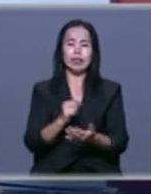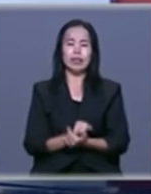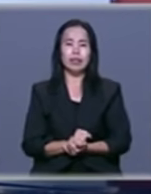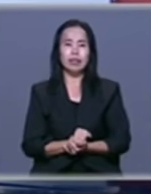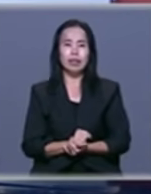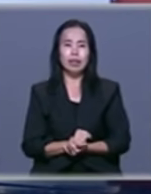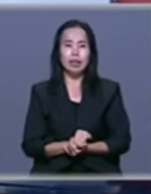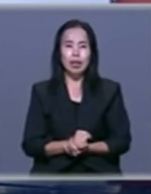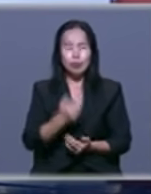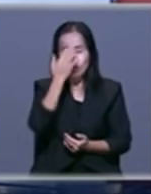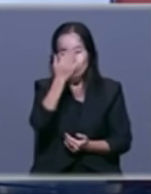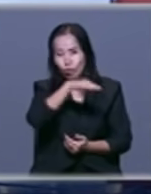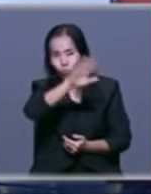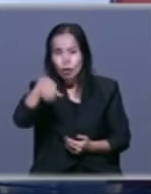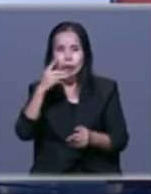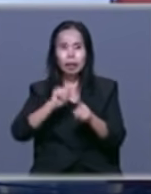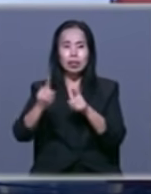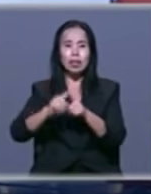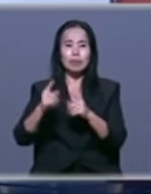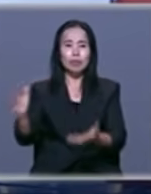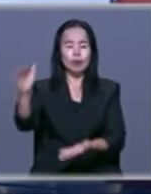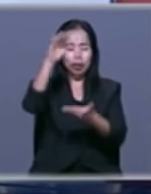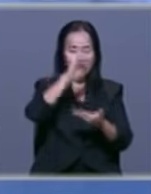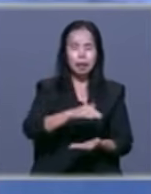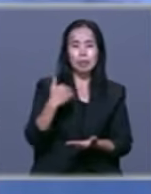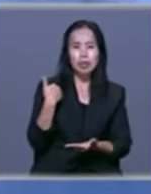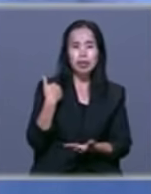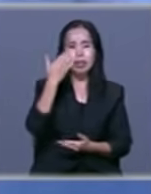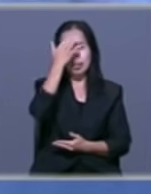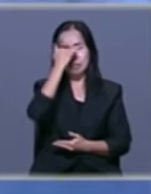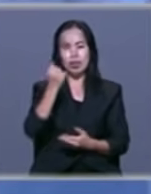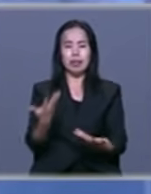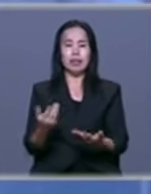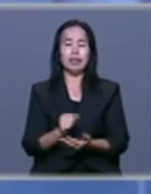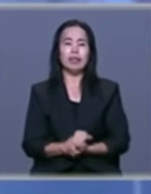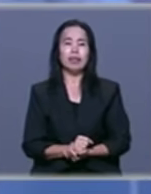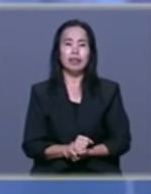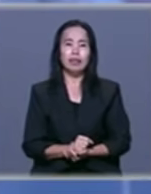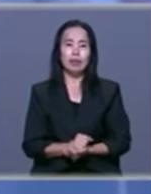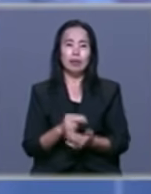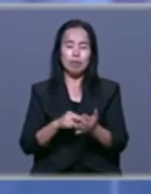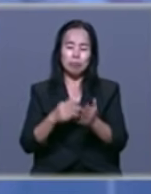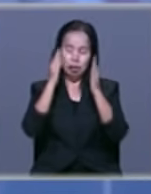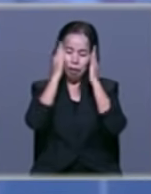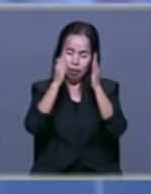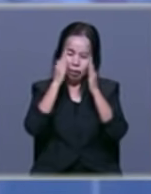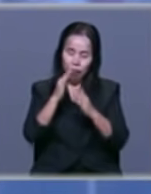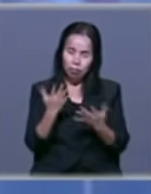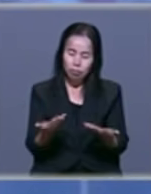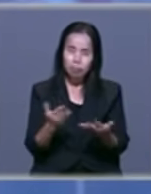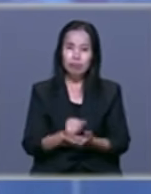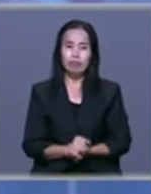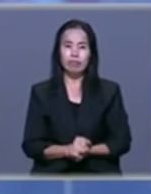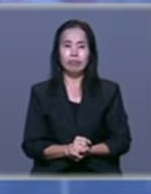แล้วก็ไปทับเอาทั้งหมดโกยกลับมากองปั้งเลย ทำไมมาปั้งเดียวเน ี่ ยปั้งเดียวนี่เจตนาอะไรนะอันนี้ก็เ